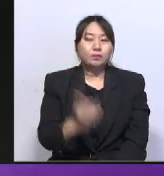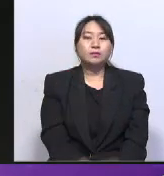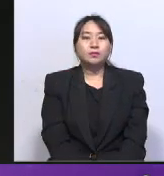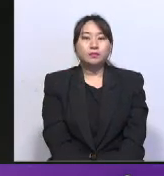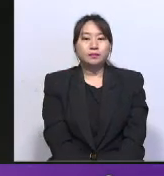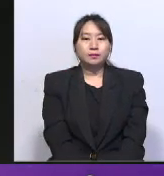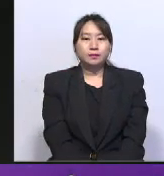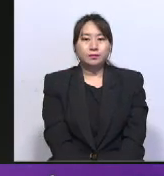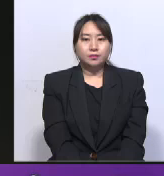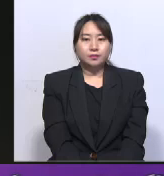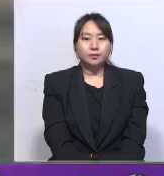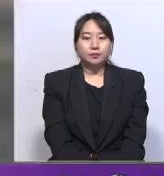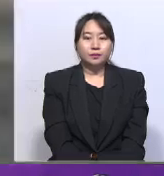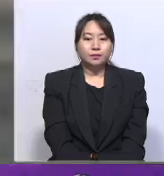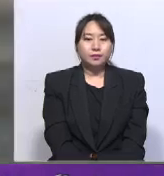ค่ะ